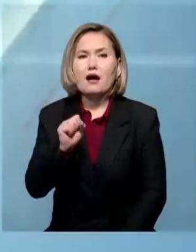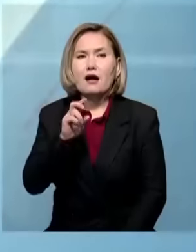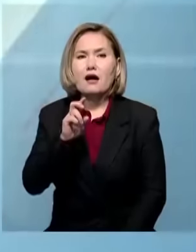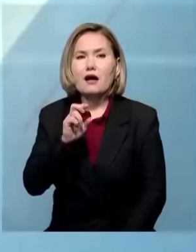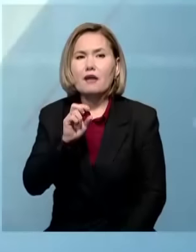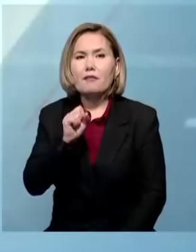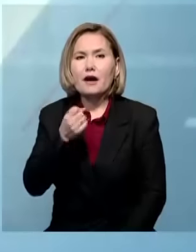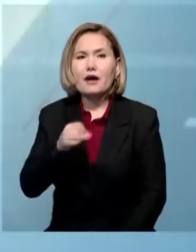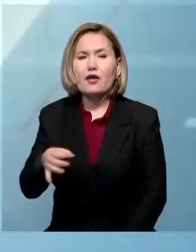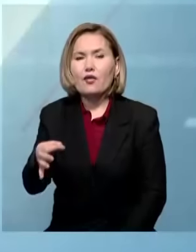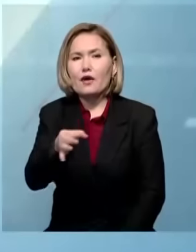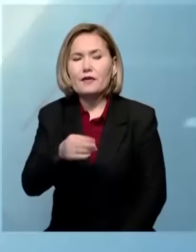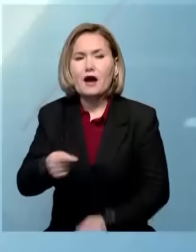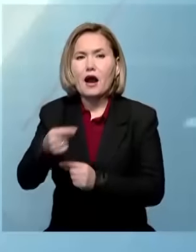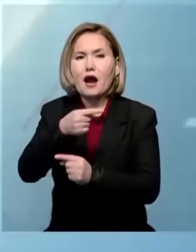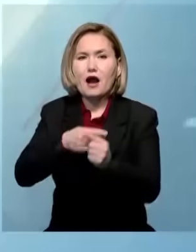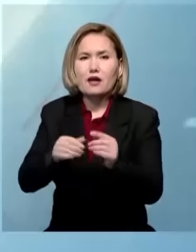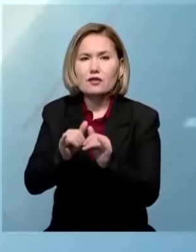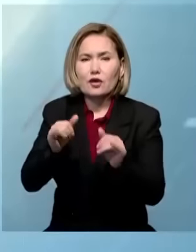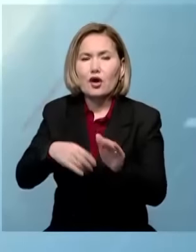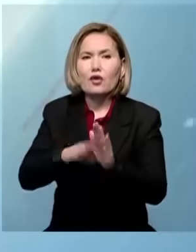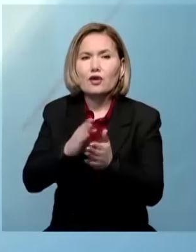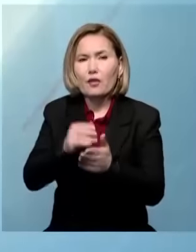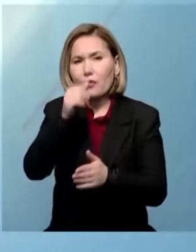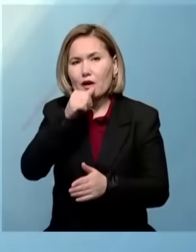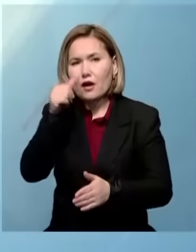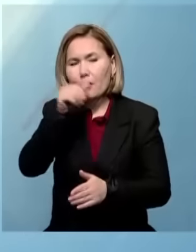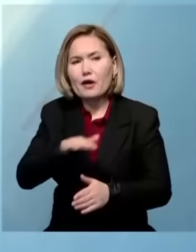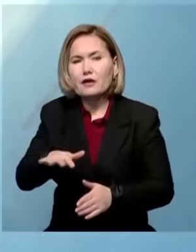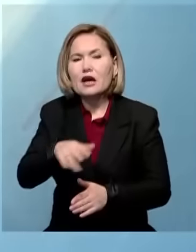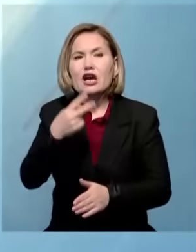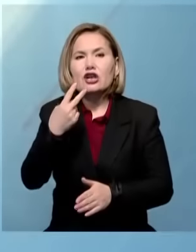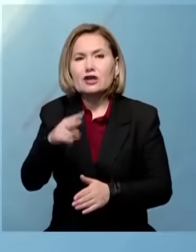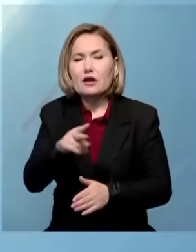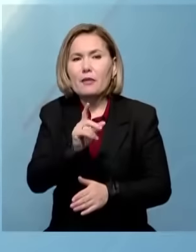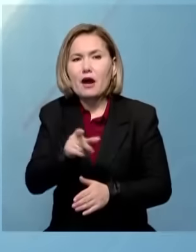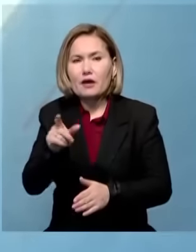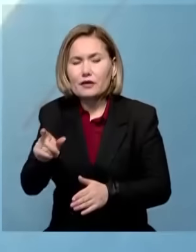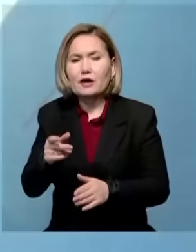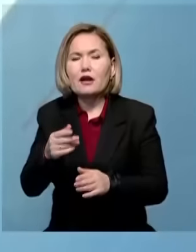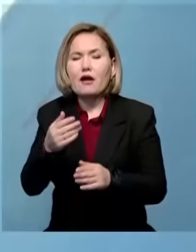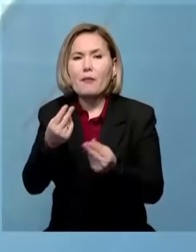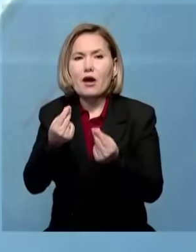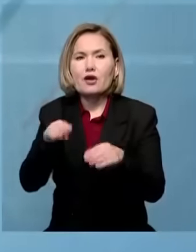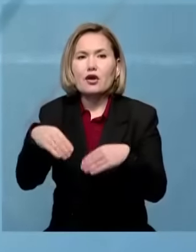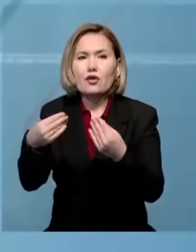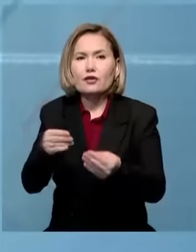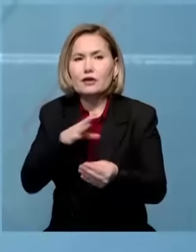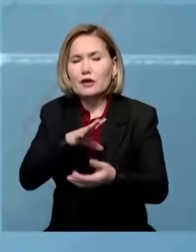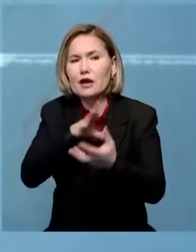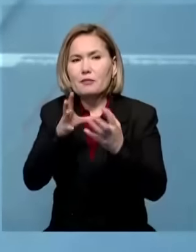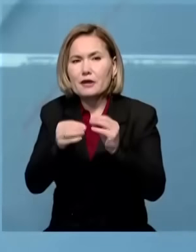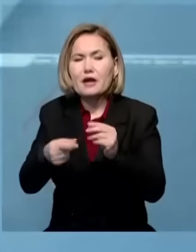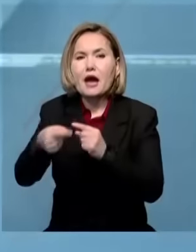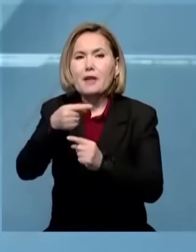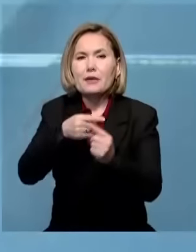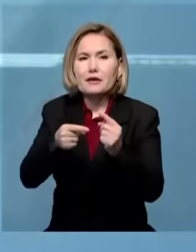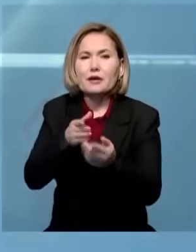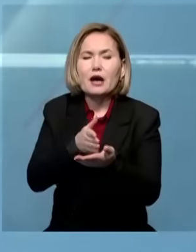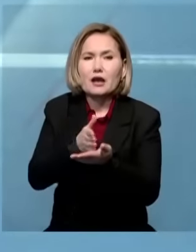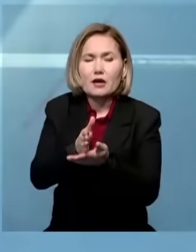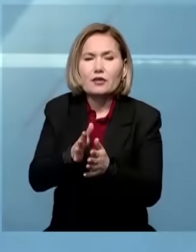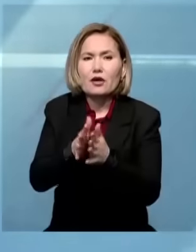Абай облысында кәсіпкерлік қанат жайып келеді. Былтыр өңірдің 20-дан астам тұрғынына қайтарымсыз грант берілген. Нәтижесінде